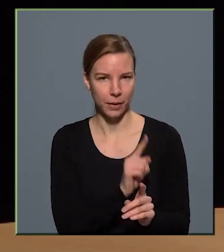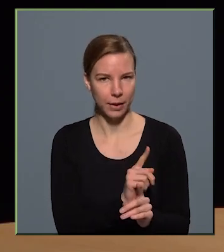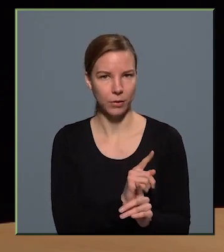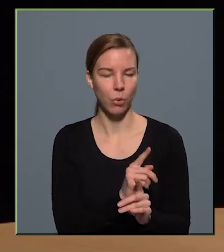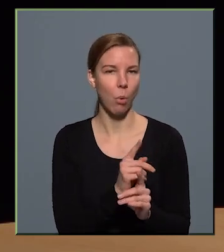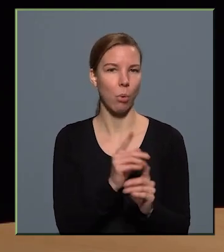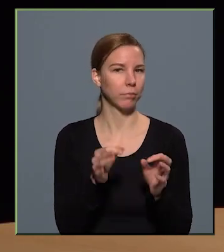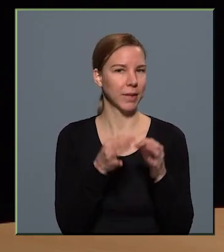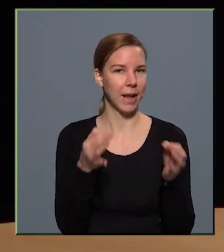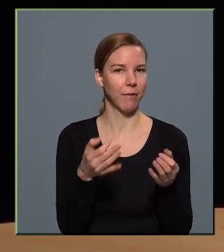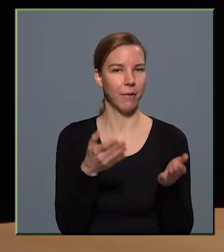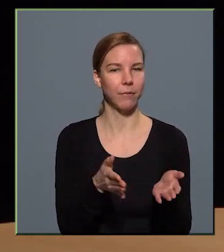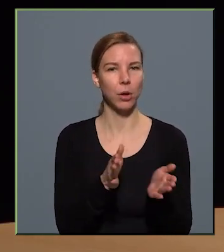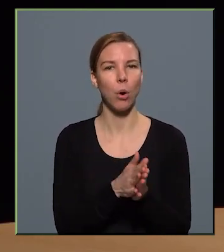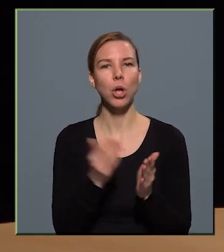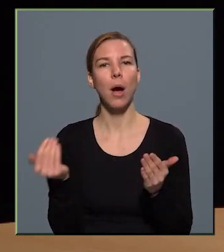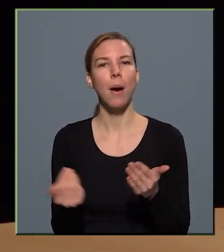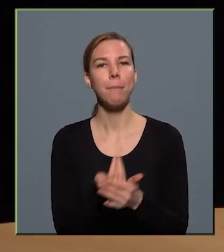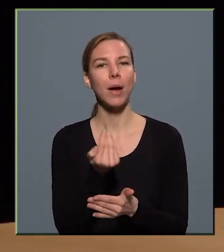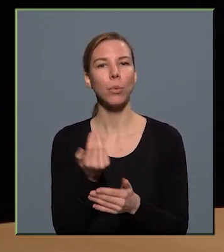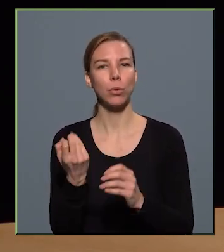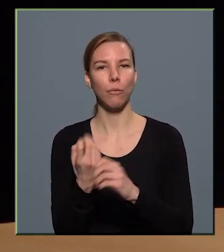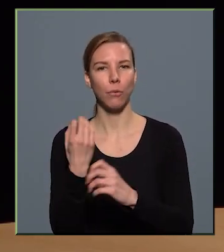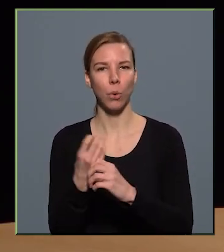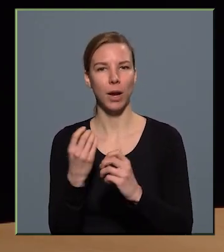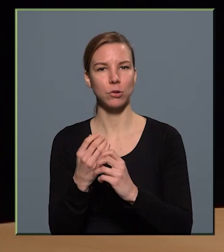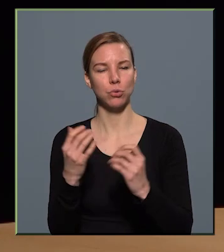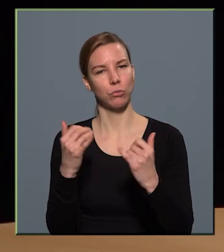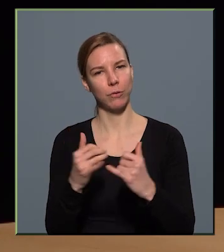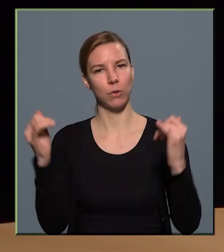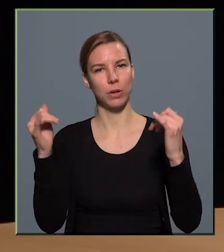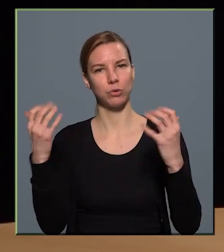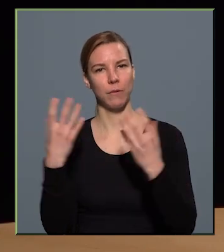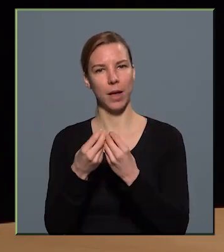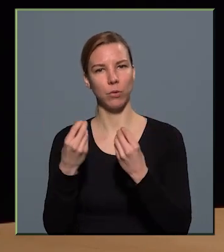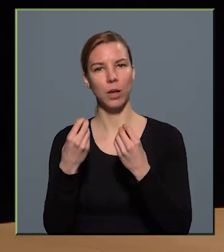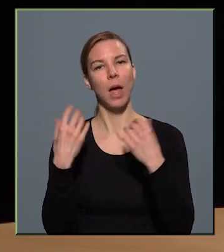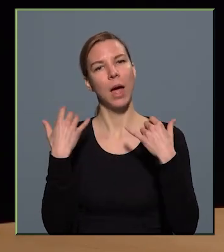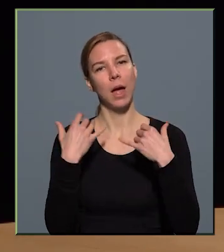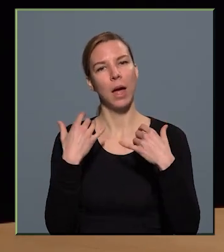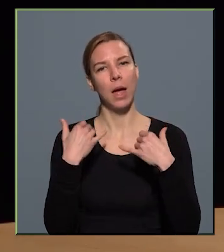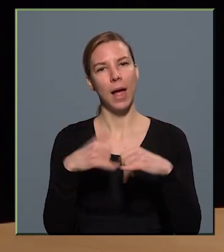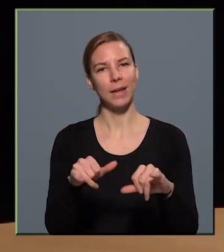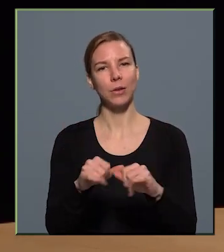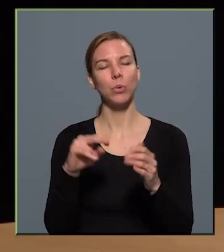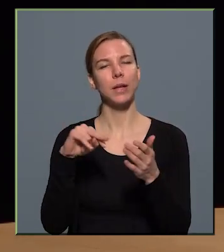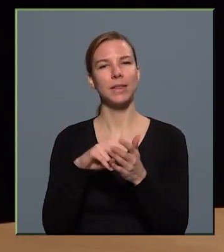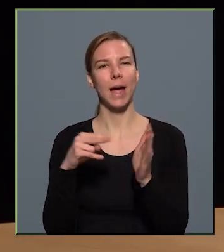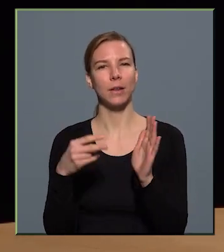nyilvánvaló, hogy a megújuló források felfutásával együtt elindult egy nagyon komoly